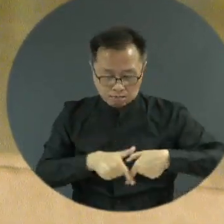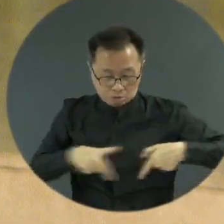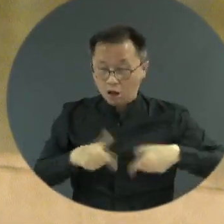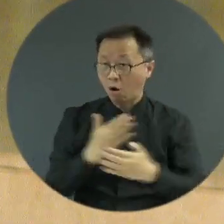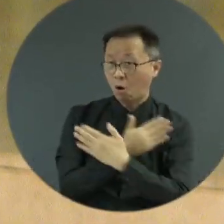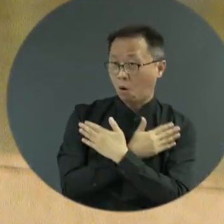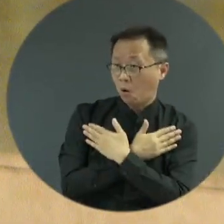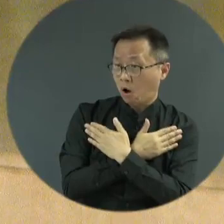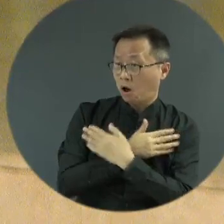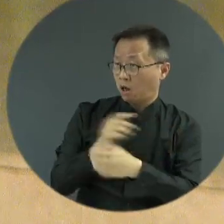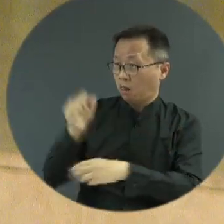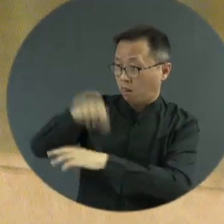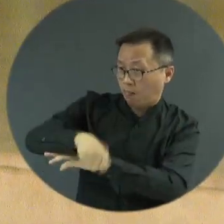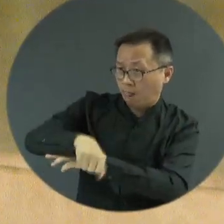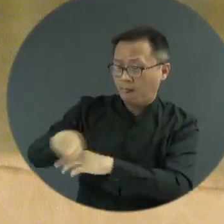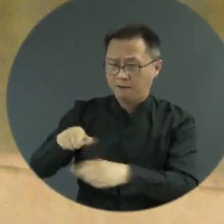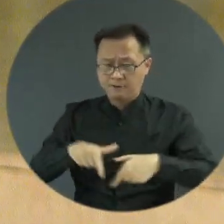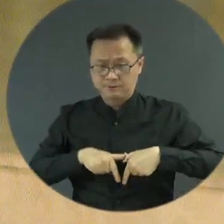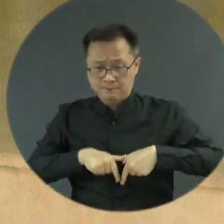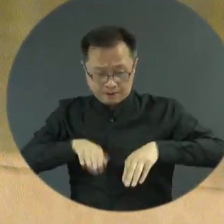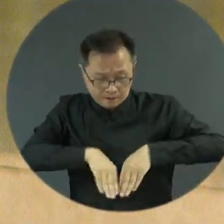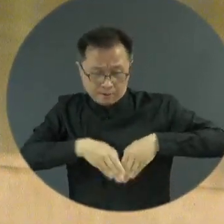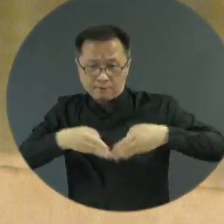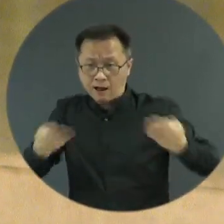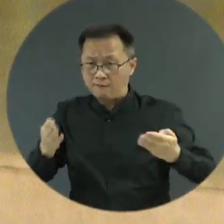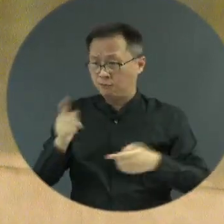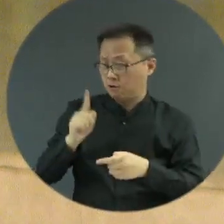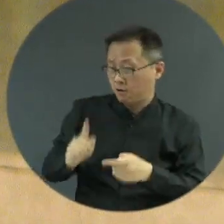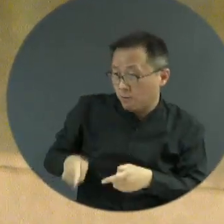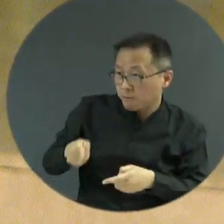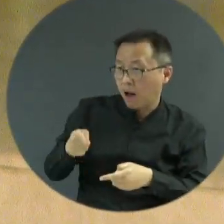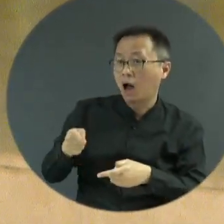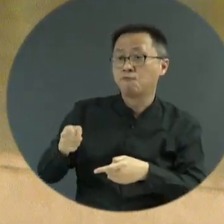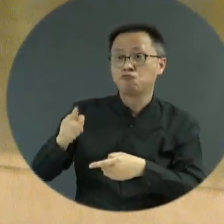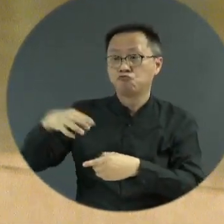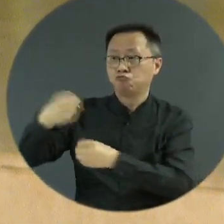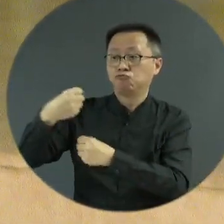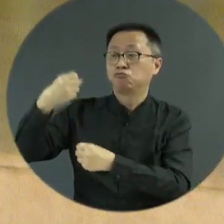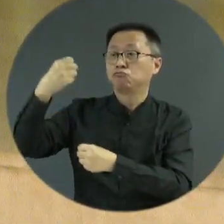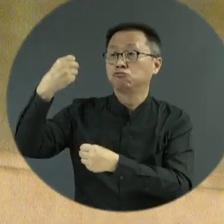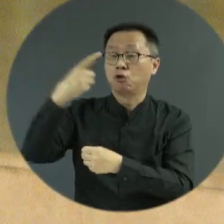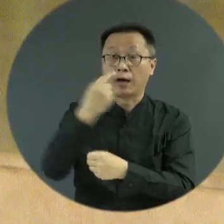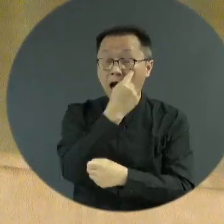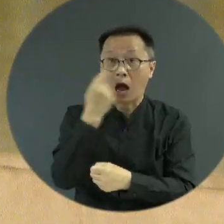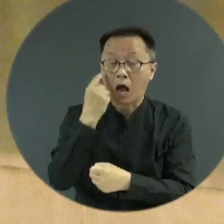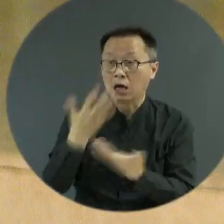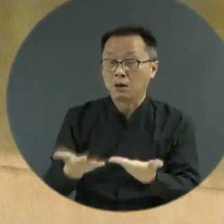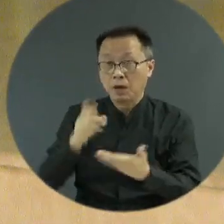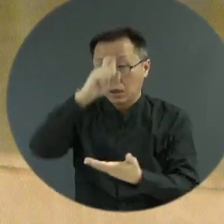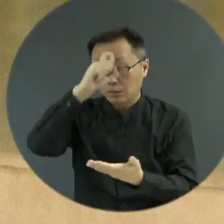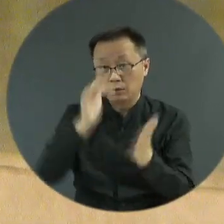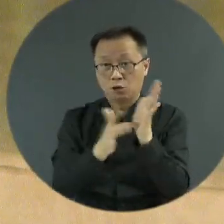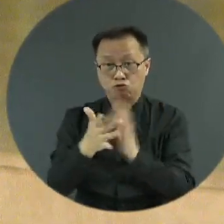塑造了生命的奇迹，打开这个百夫长的眼。今天我们纪念耶稣的苦